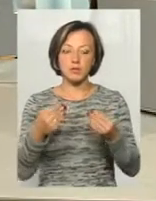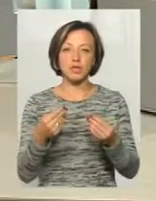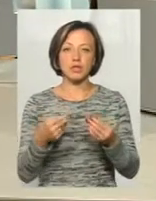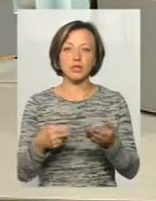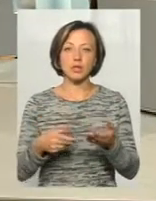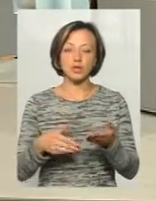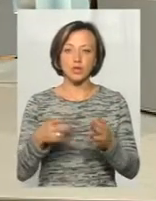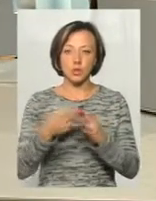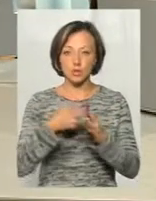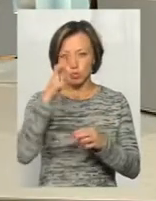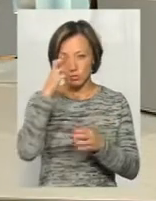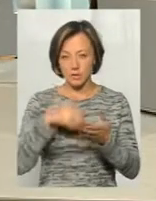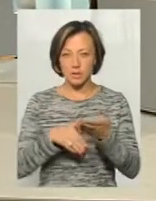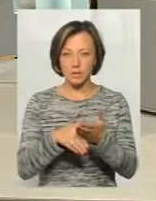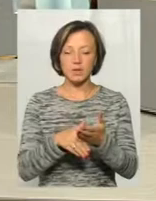субсидії,